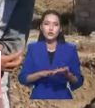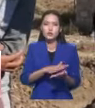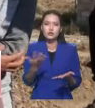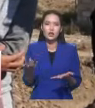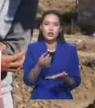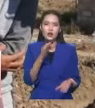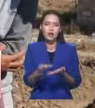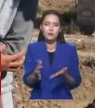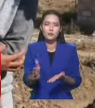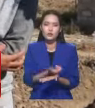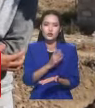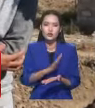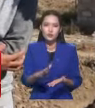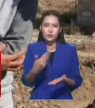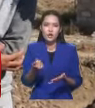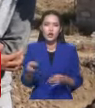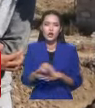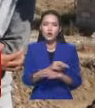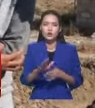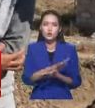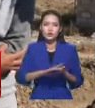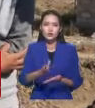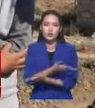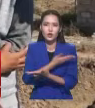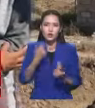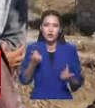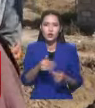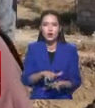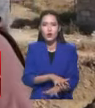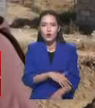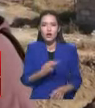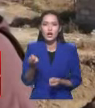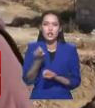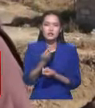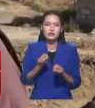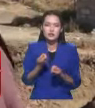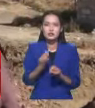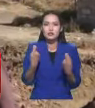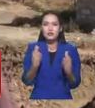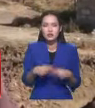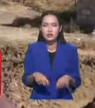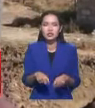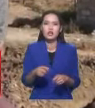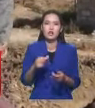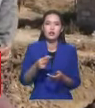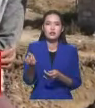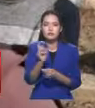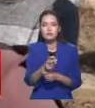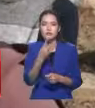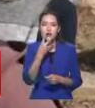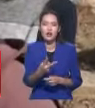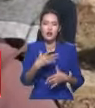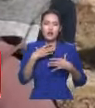шыны керек. Жалғыз өзім жүргіріп барған мен дейді ешқандай әлі бір күн бір ретте болса да акиматтан бір кісі келіп мұны жерді қараған